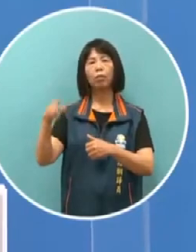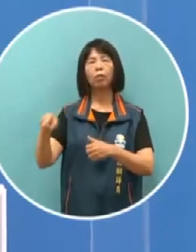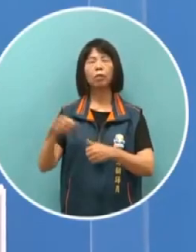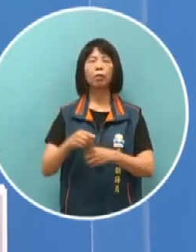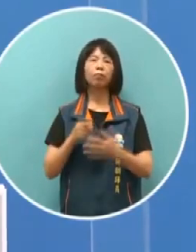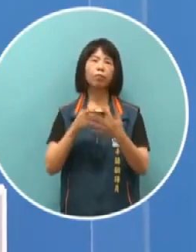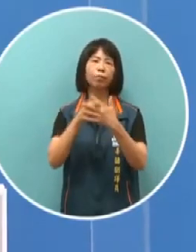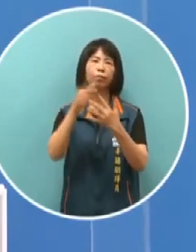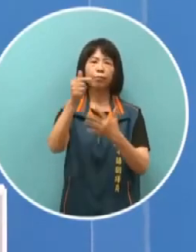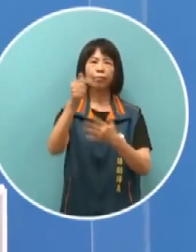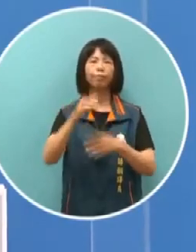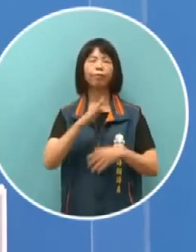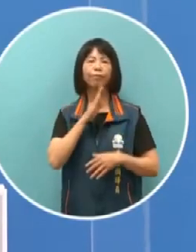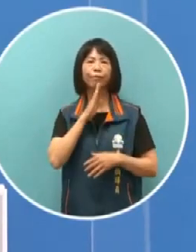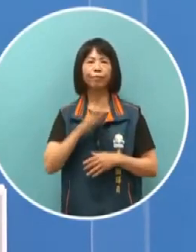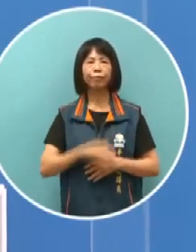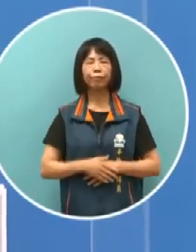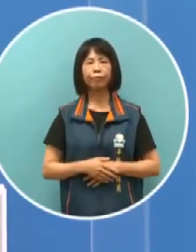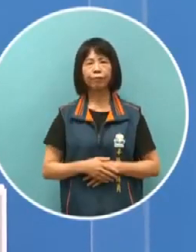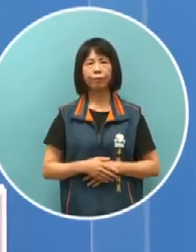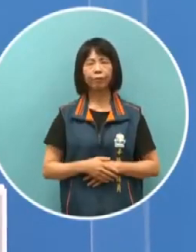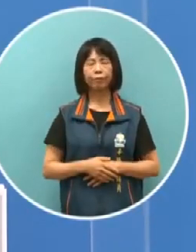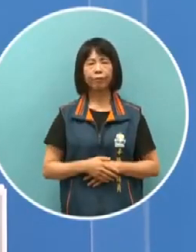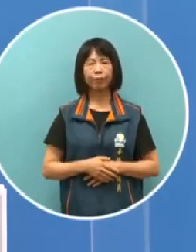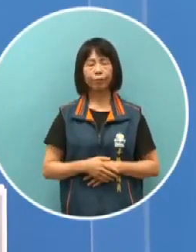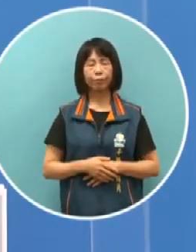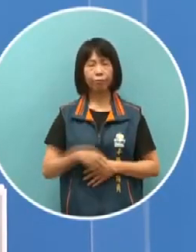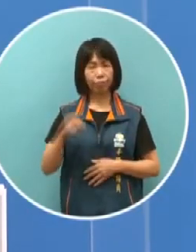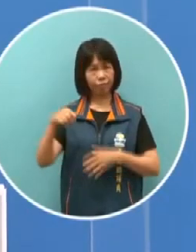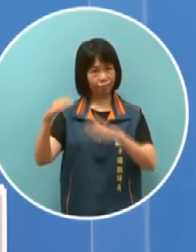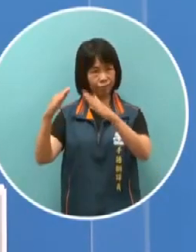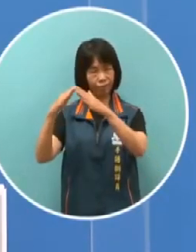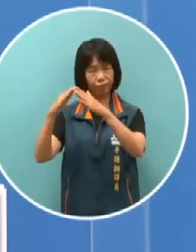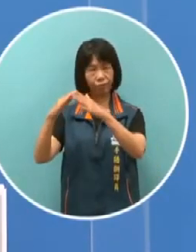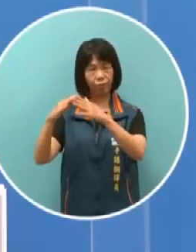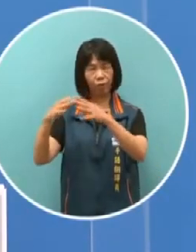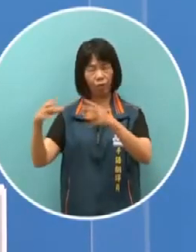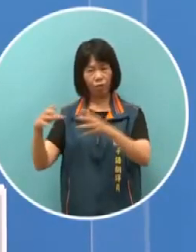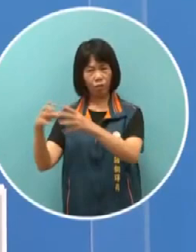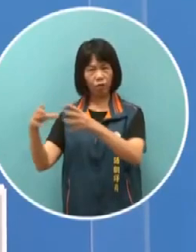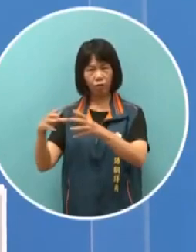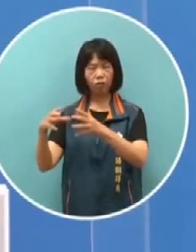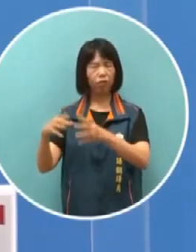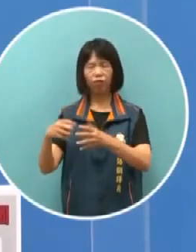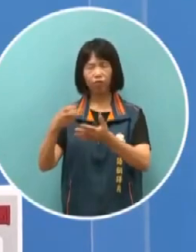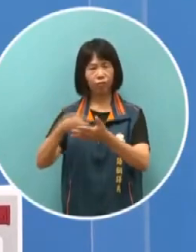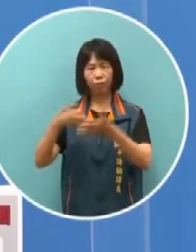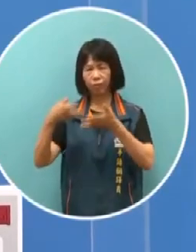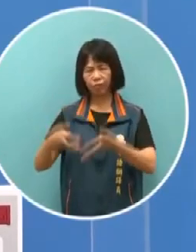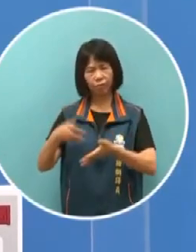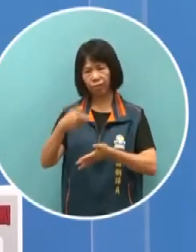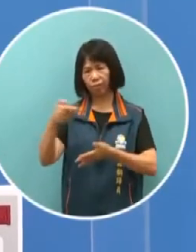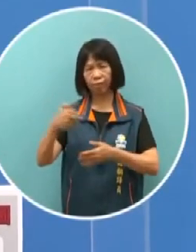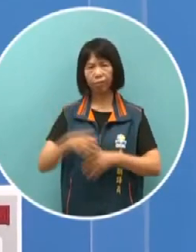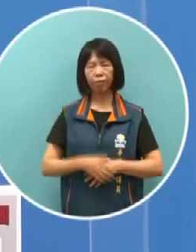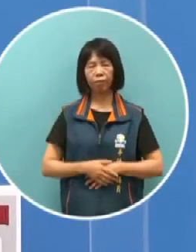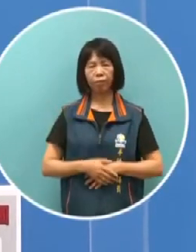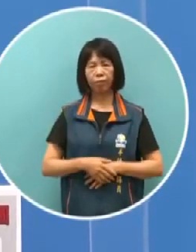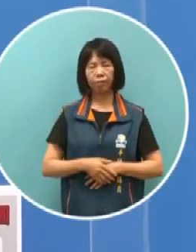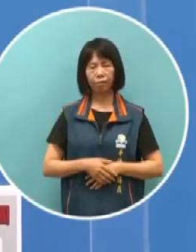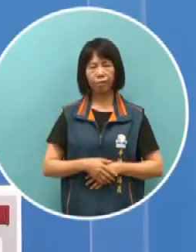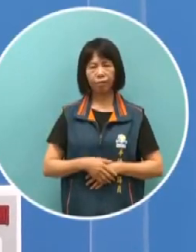来确诊了，所以这个整个家族的群聚非常的严重，所以再一